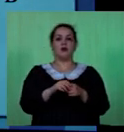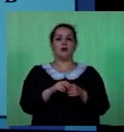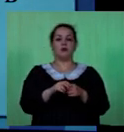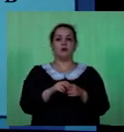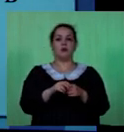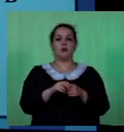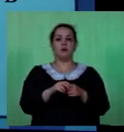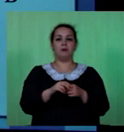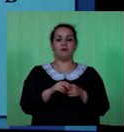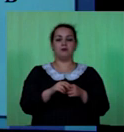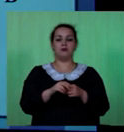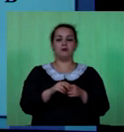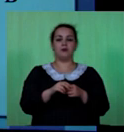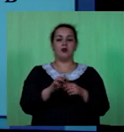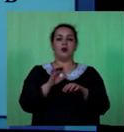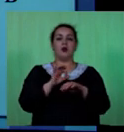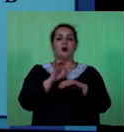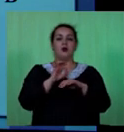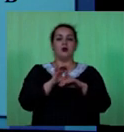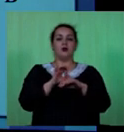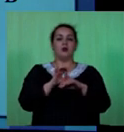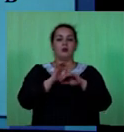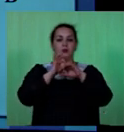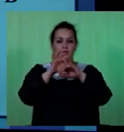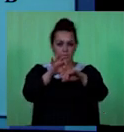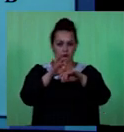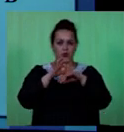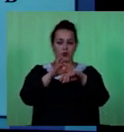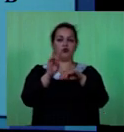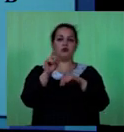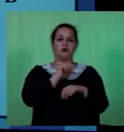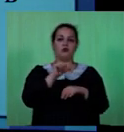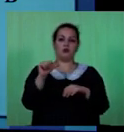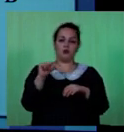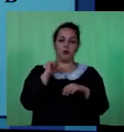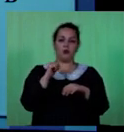на само действующее лицо. Улыбается,